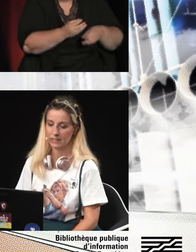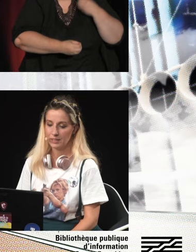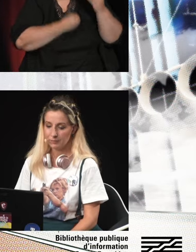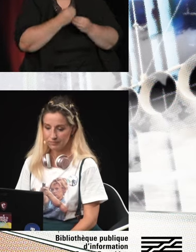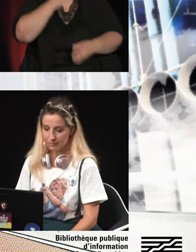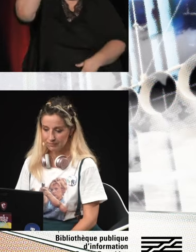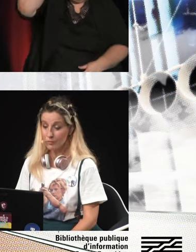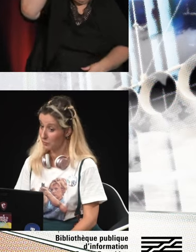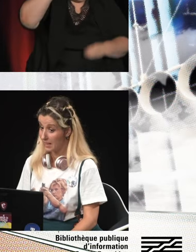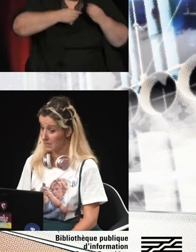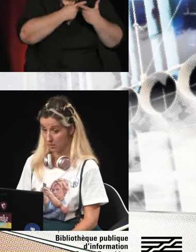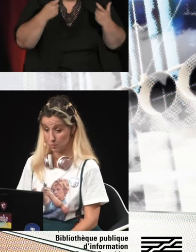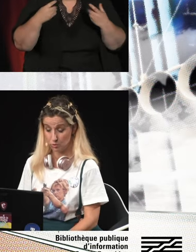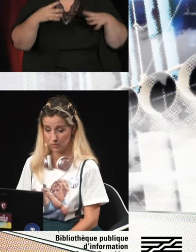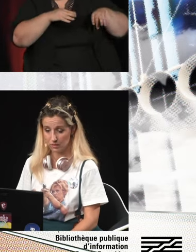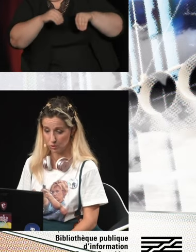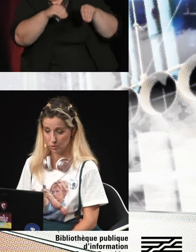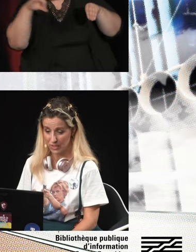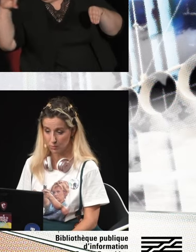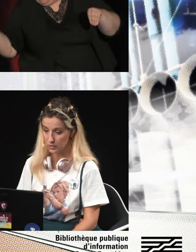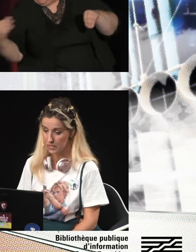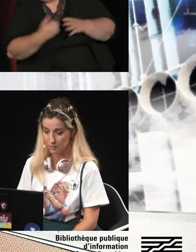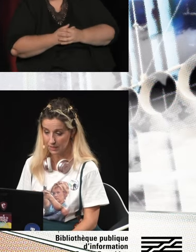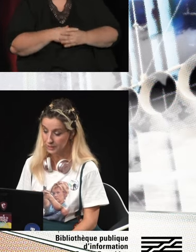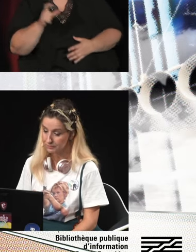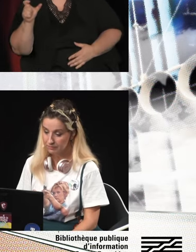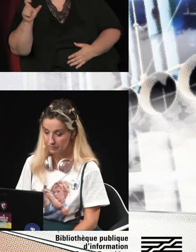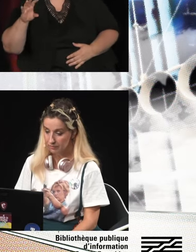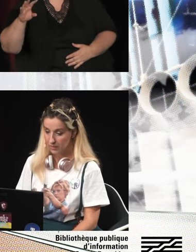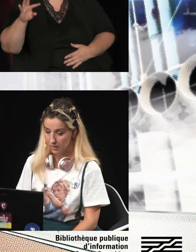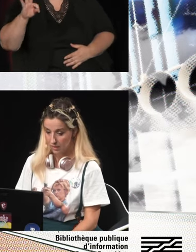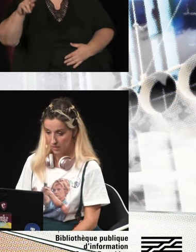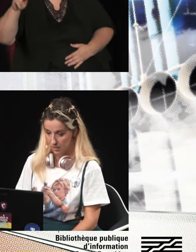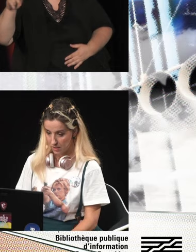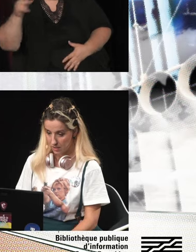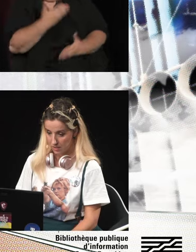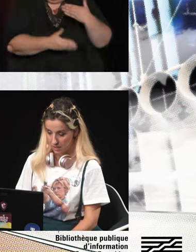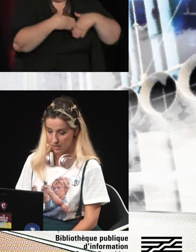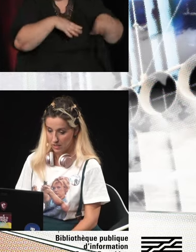comme ça. De farine, absolument. Le F-word, c'est la farine.